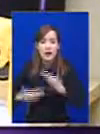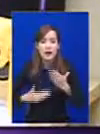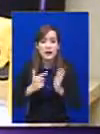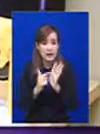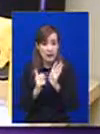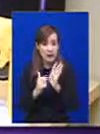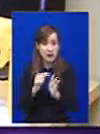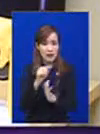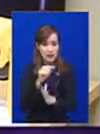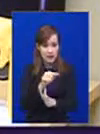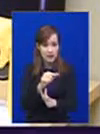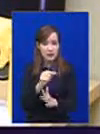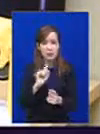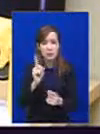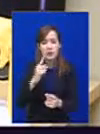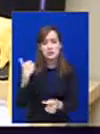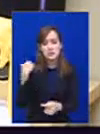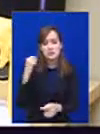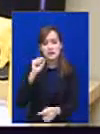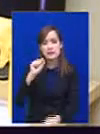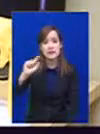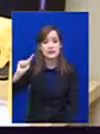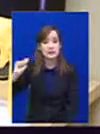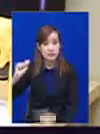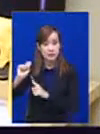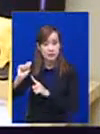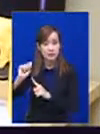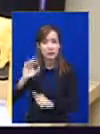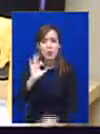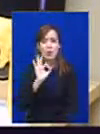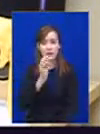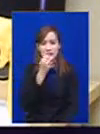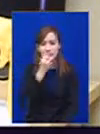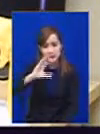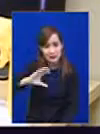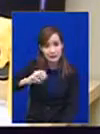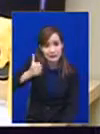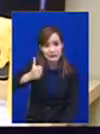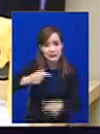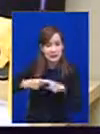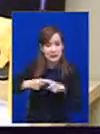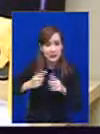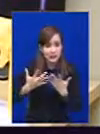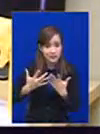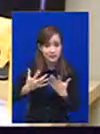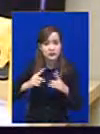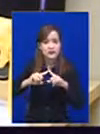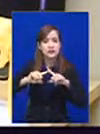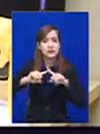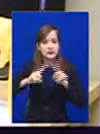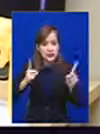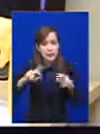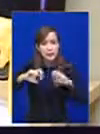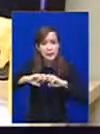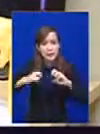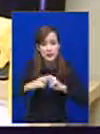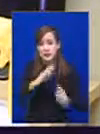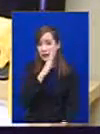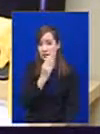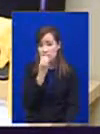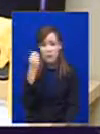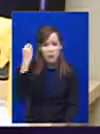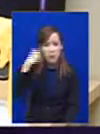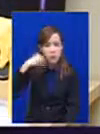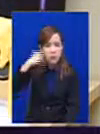ใหญ่มักจะมีส่วนประกอบของสเตียรอยด์อยู่แล้วโอเคกินแล้วมันดีขึ้นนะครับลดการปวดได้แต่ว่าปัญหาคือว่าถ้ากินเป็นประจำ